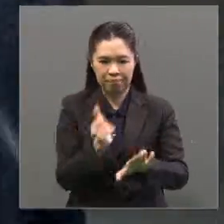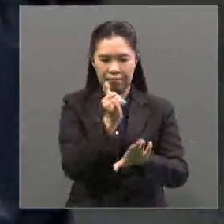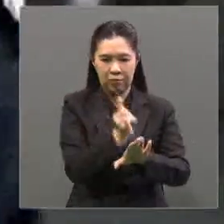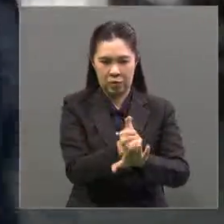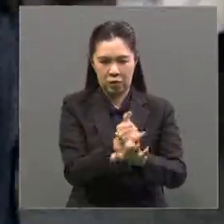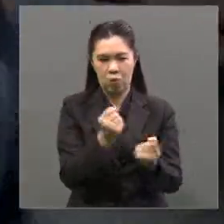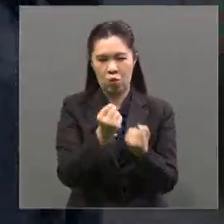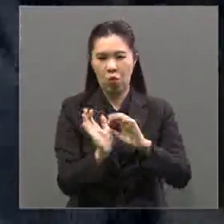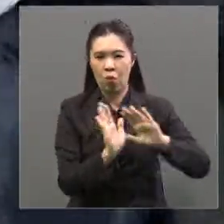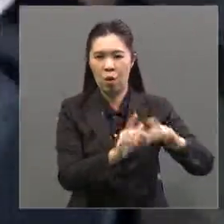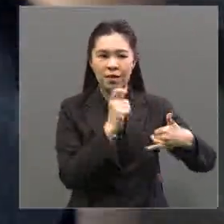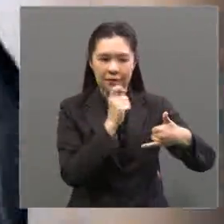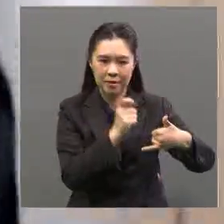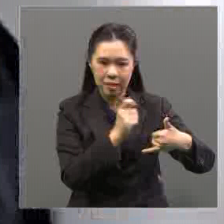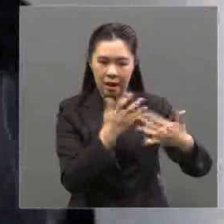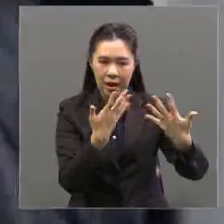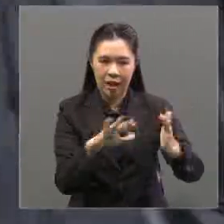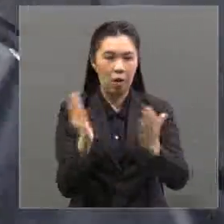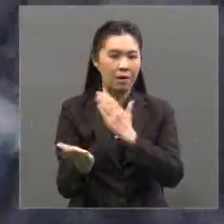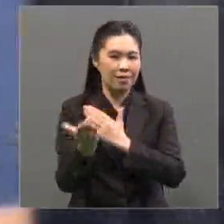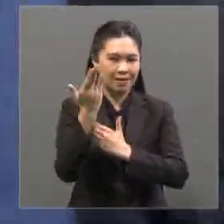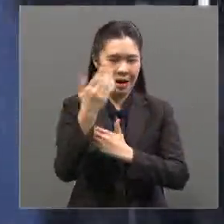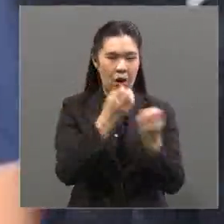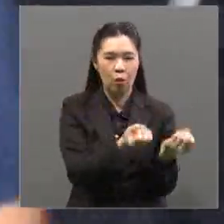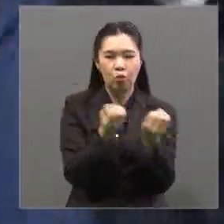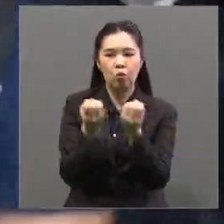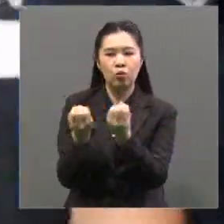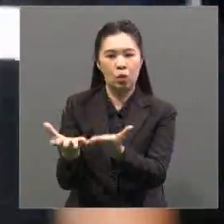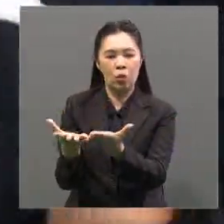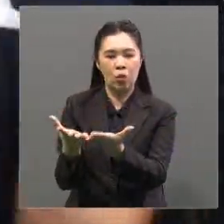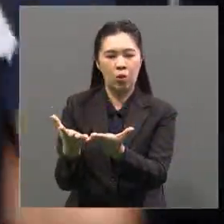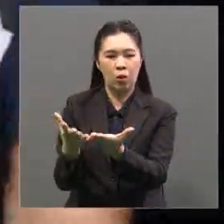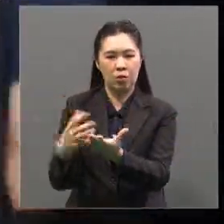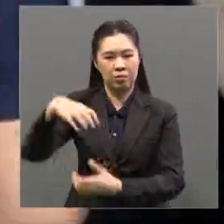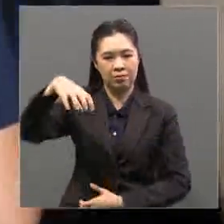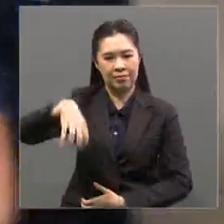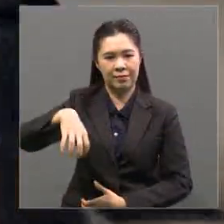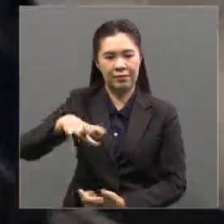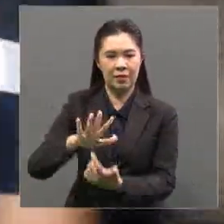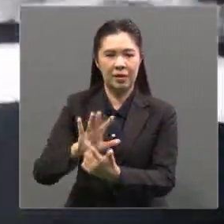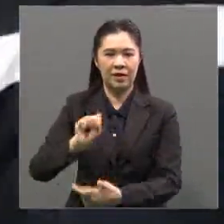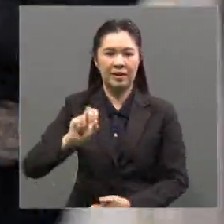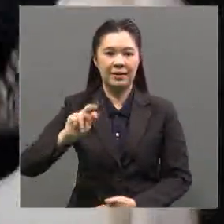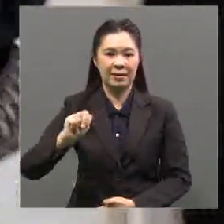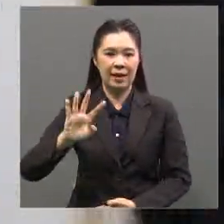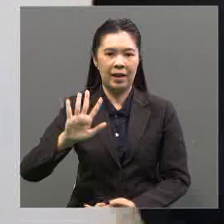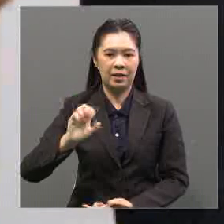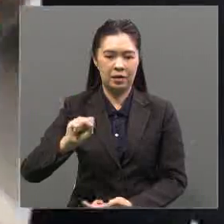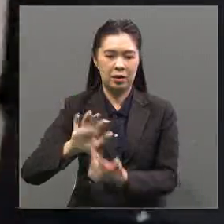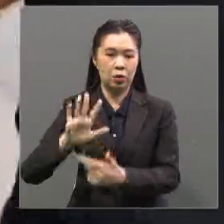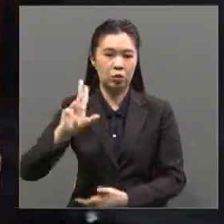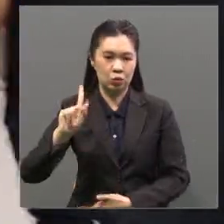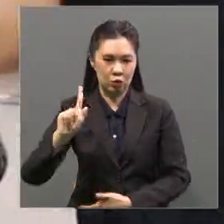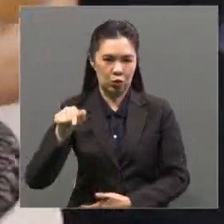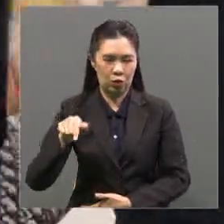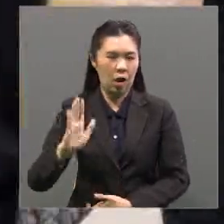ภ.คูคตแล้วก็เช้านี้ค่ะก็จะนำตัวไปส่งพนักงานสอบสวนสภ.แสนสุขโดยระหว่างถูกควบคุมตัวขึ้นรถค่ะ